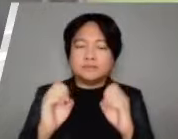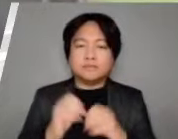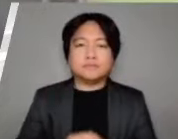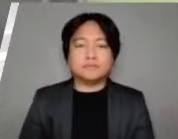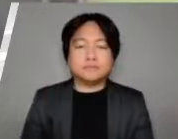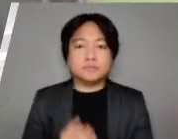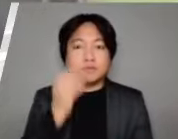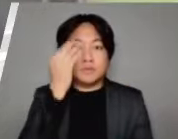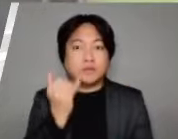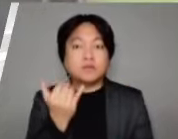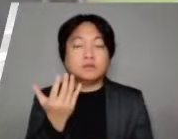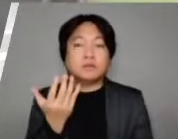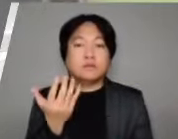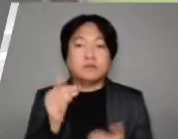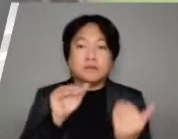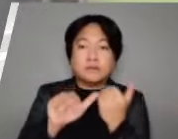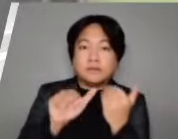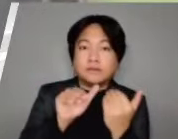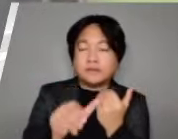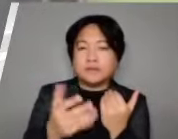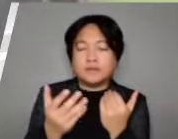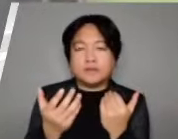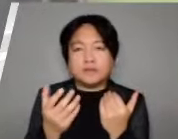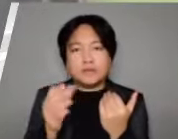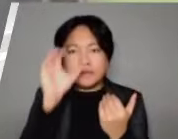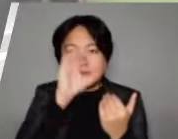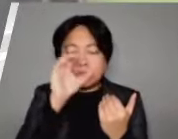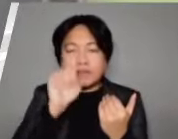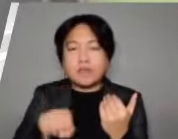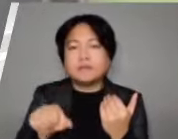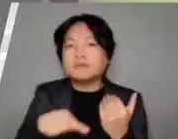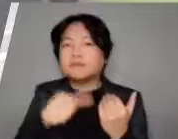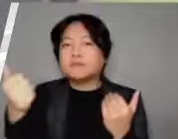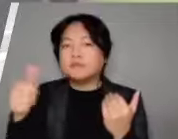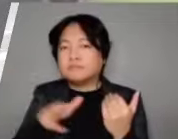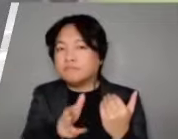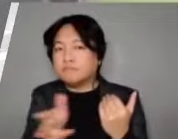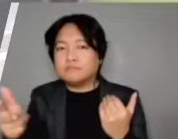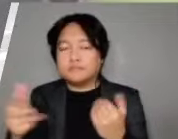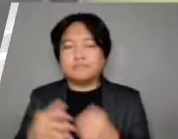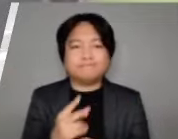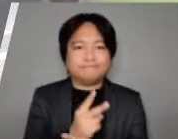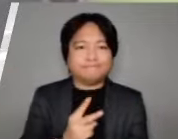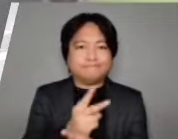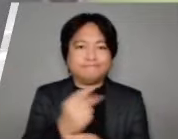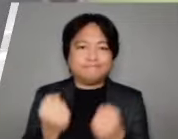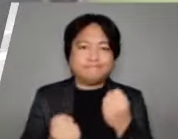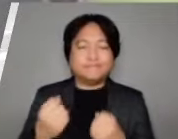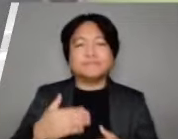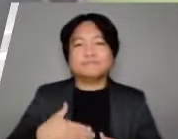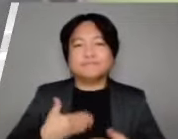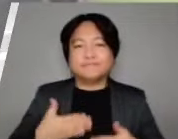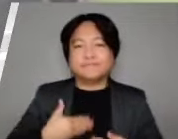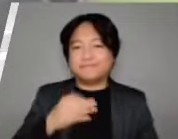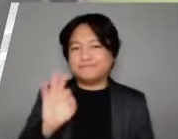po ay humahanap na ng mga alternatibong ruta. Mag-ingat po tayo sa pagmamaneho. Happy Friday, mga kapuso!